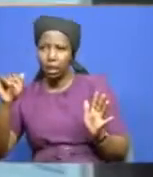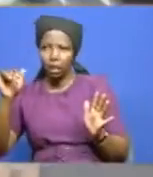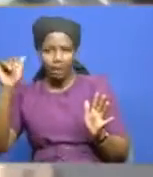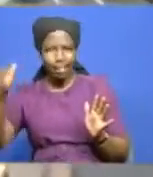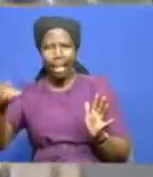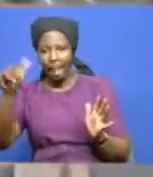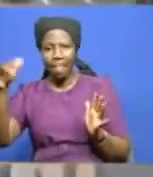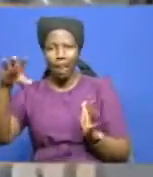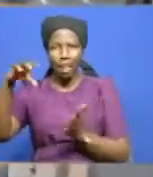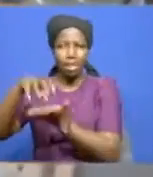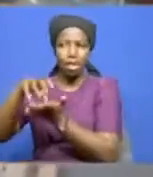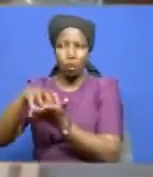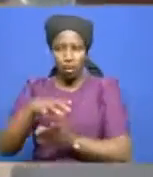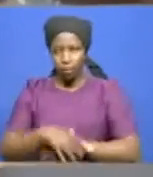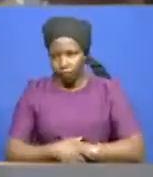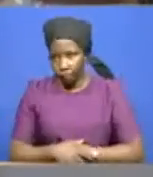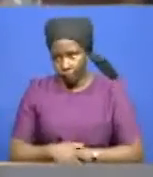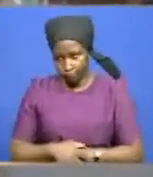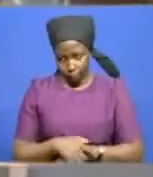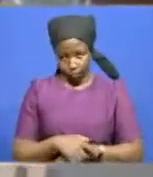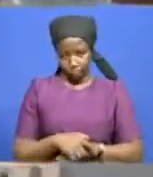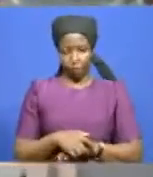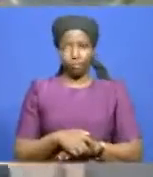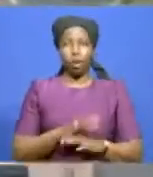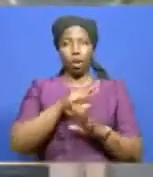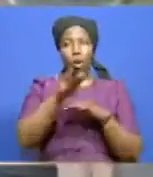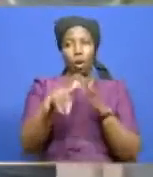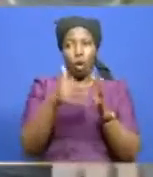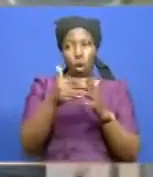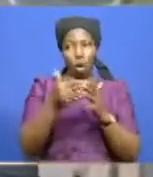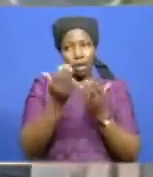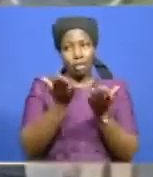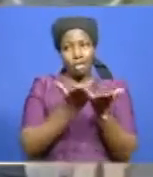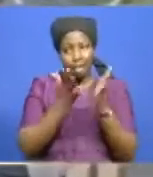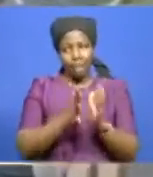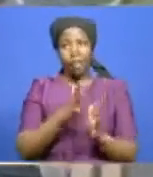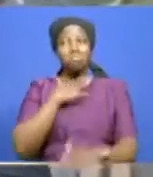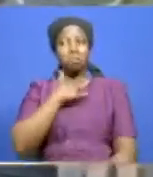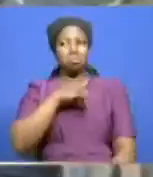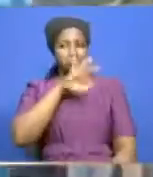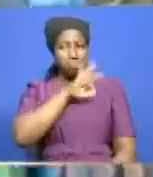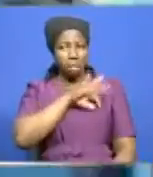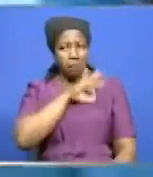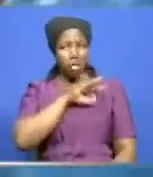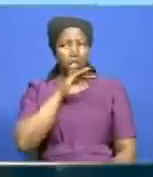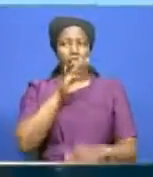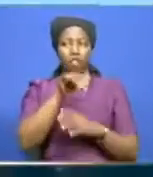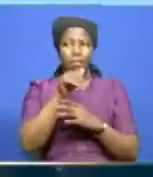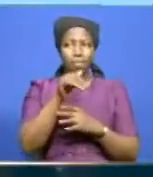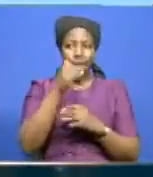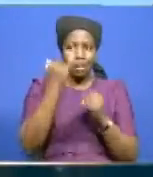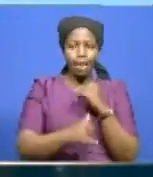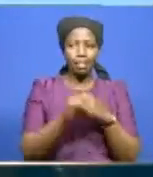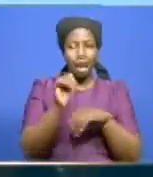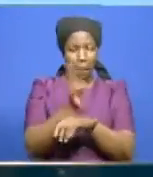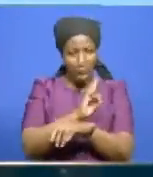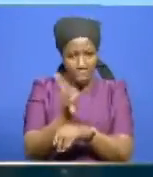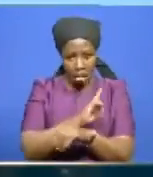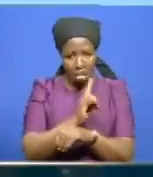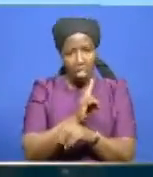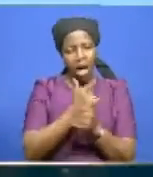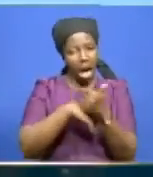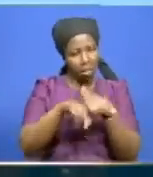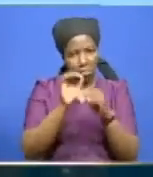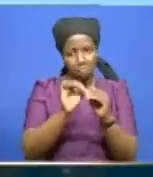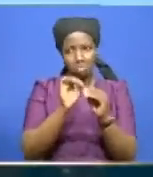ingine. Hata hivyo, sio wahudumu wote waliotaka kujinufaisha na harakati hizo za dakika za mwisho, huku kampuni ya Guardian